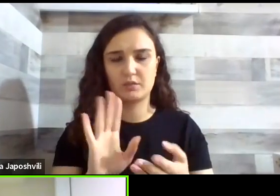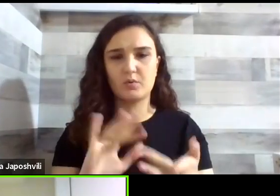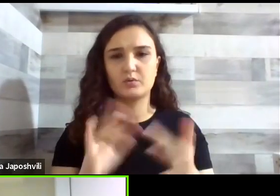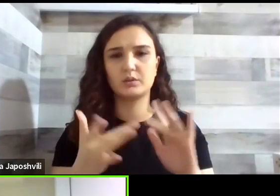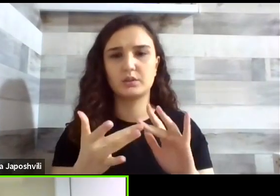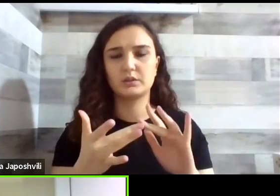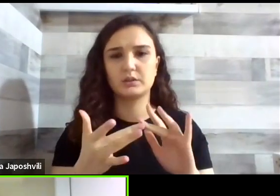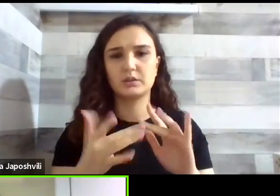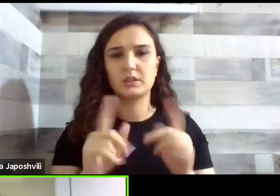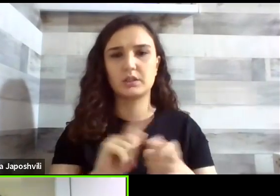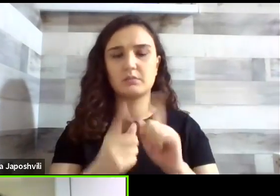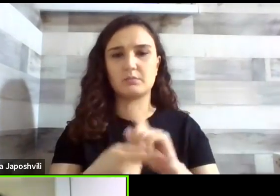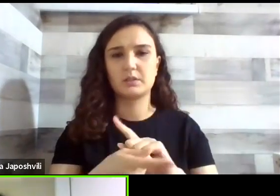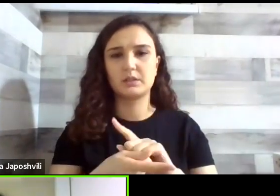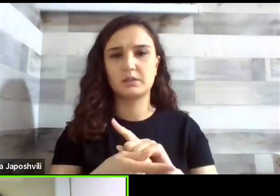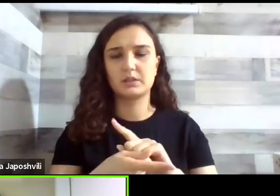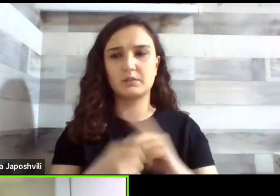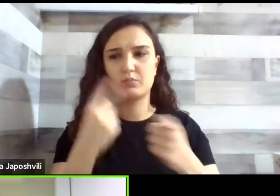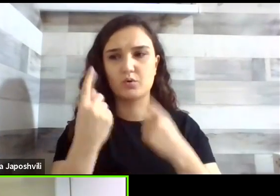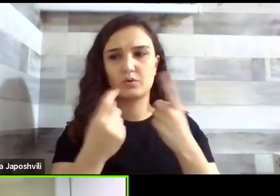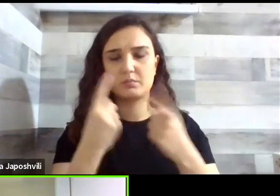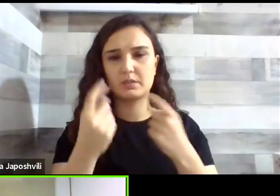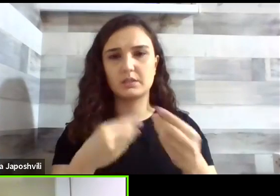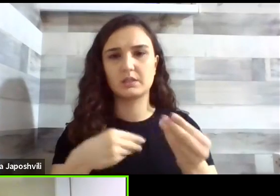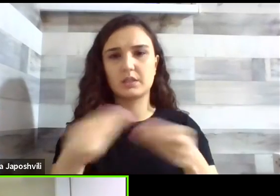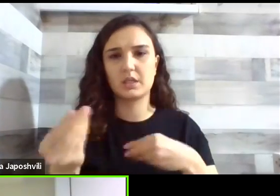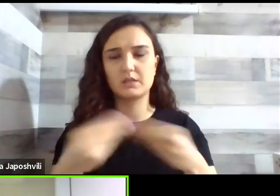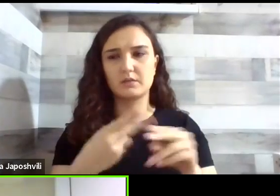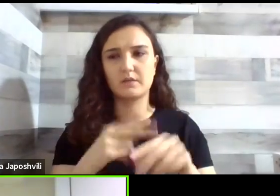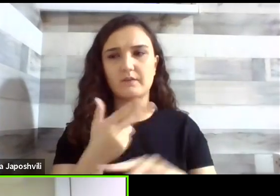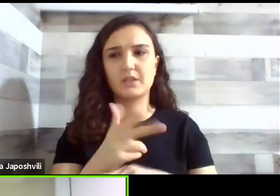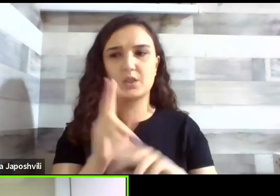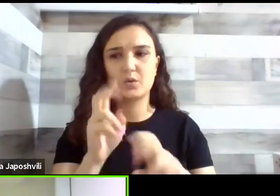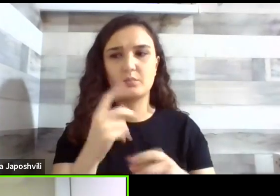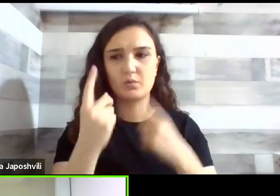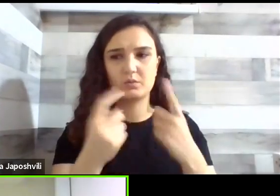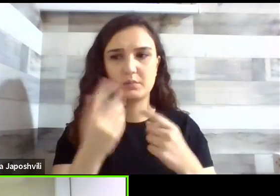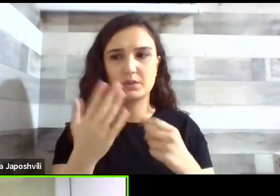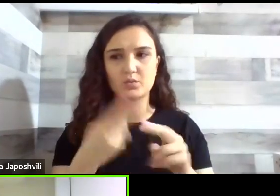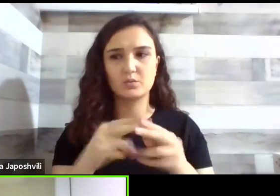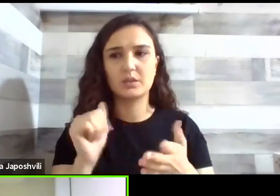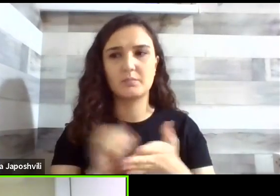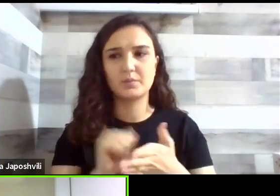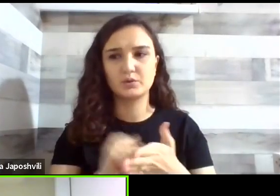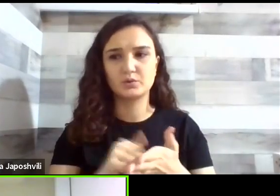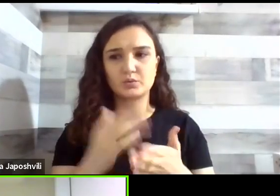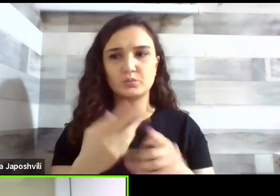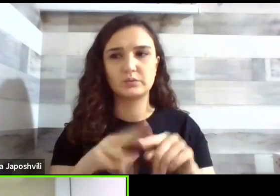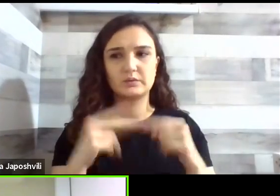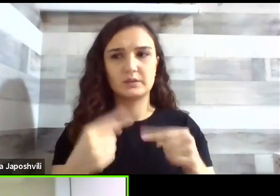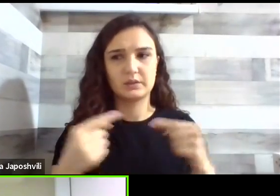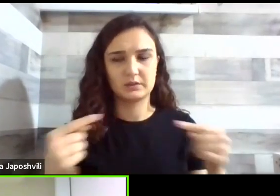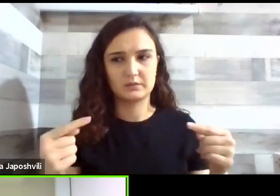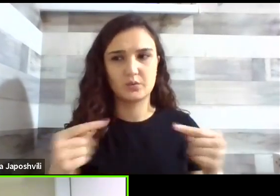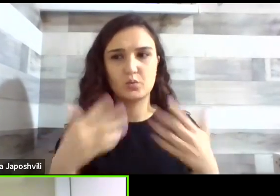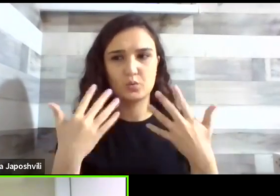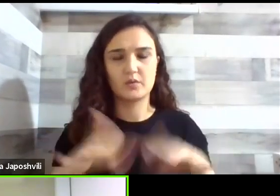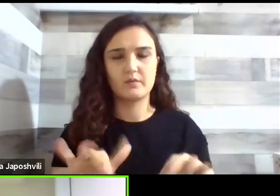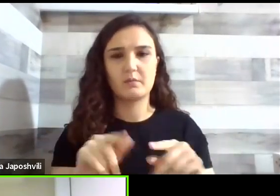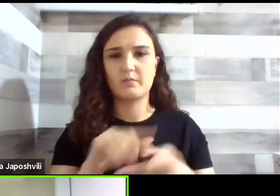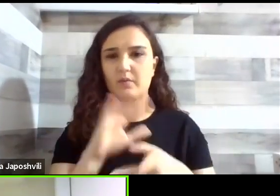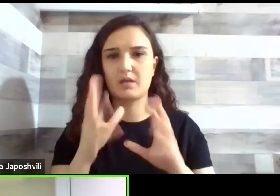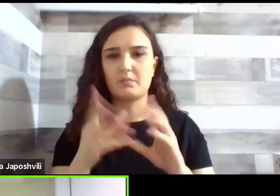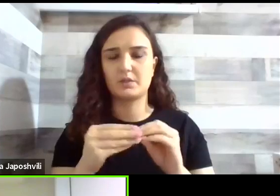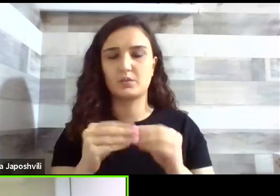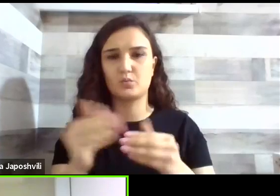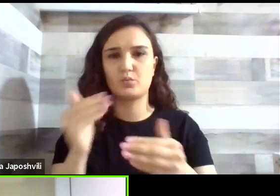ჩართვას, არამედ გარკვეული ინფორმაციის დაცვას, იქნება ეს ვიდეო ინფორმაცია თუ ნაბეჭდი და ასე შემდეგ. უკვე მიღმა ამ ჩართვების